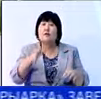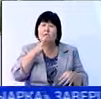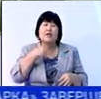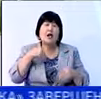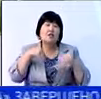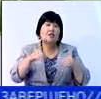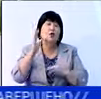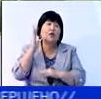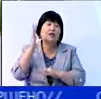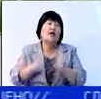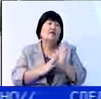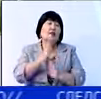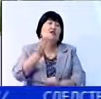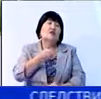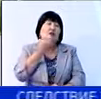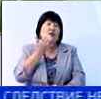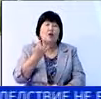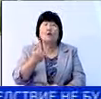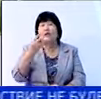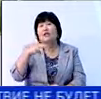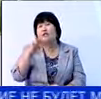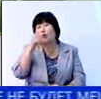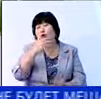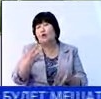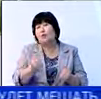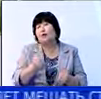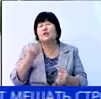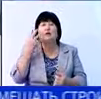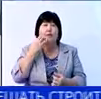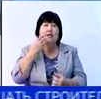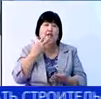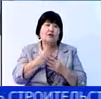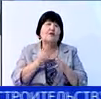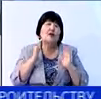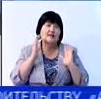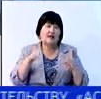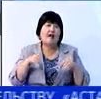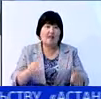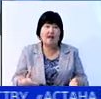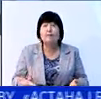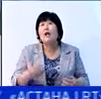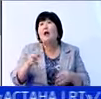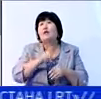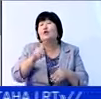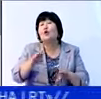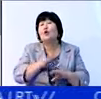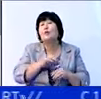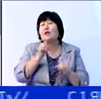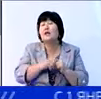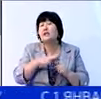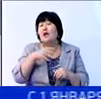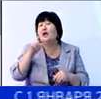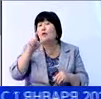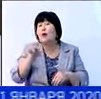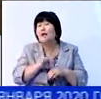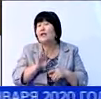время я сажаю деревья, выращиваю цветы. Вот уже 3-4 года получаю плоды со своего сада. По словам врачей лепрозория, умирают чаще всего